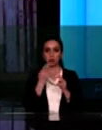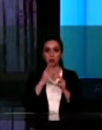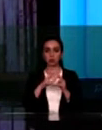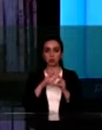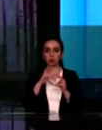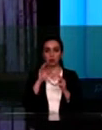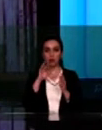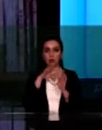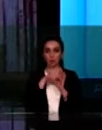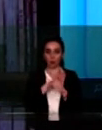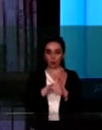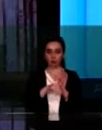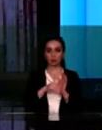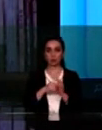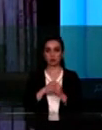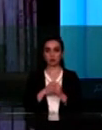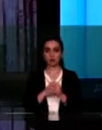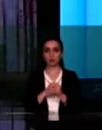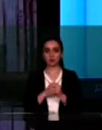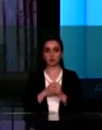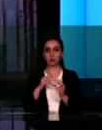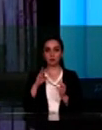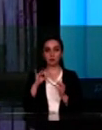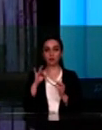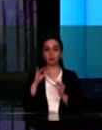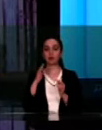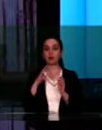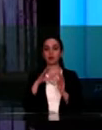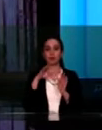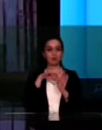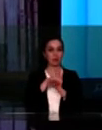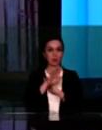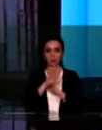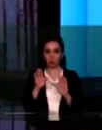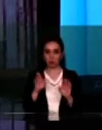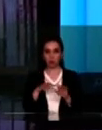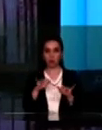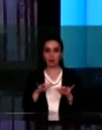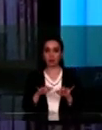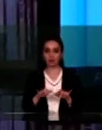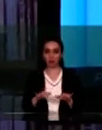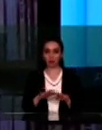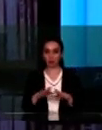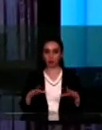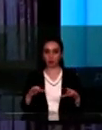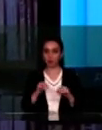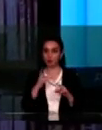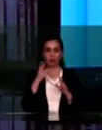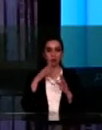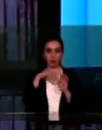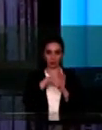сканер. Относится. Принтер не относится, клавиатура